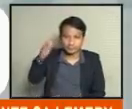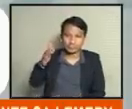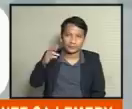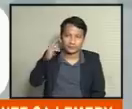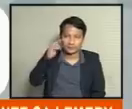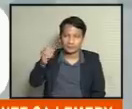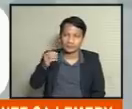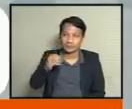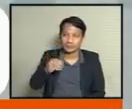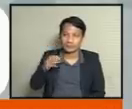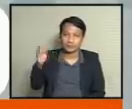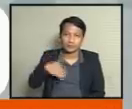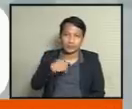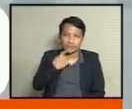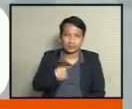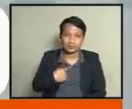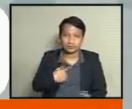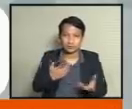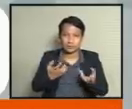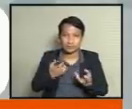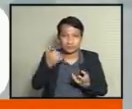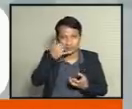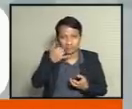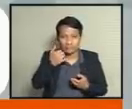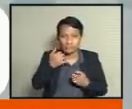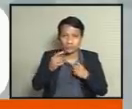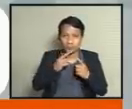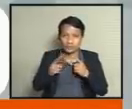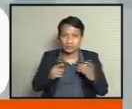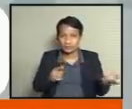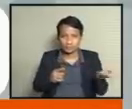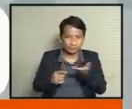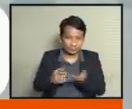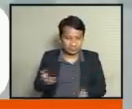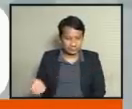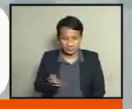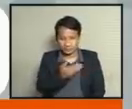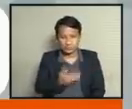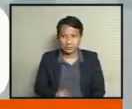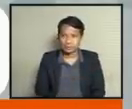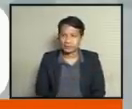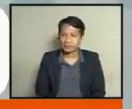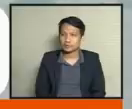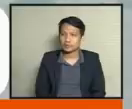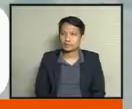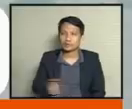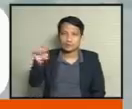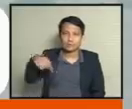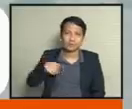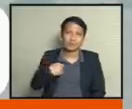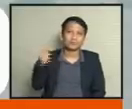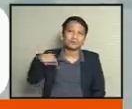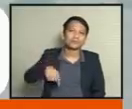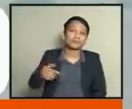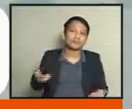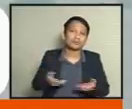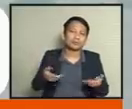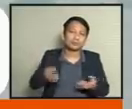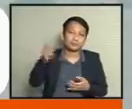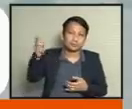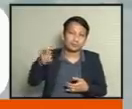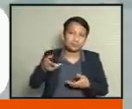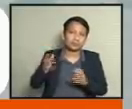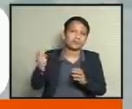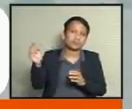po. Sir, merong gusto makipag-usap sa inyo, sir. Sige po. Oh, ano, nandito na ako. Sabi mo,